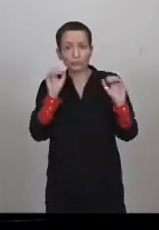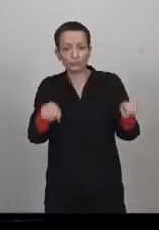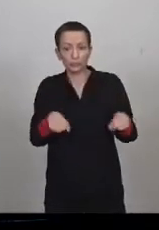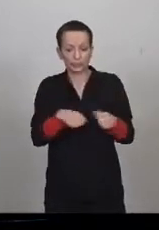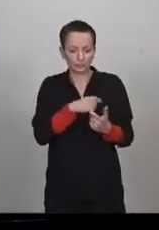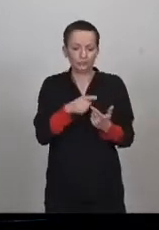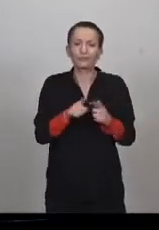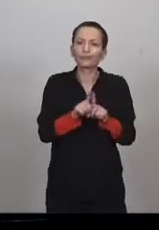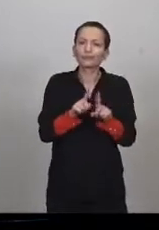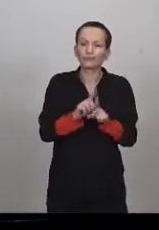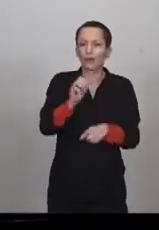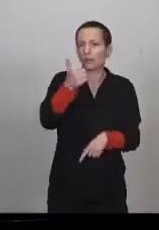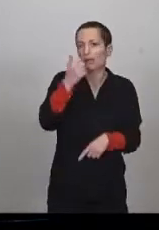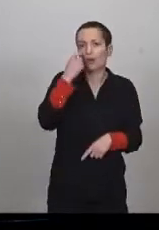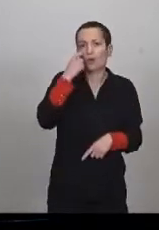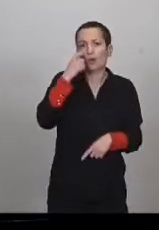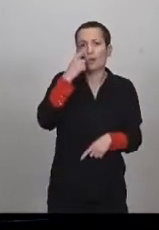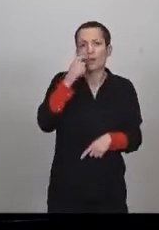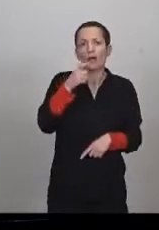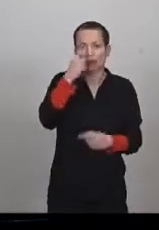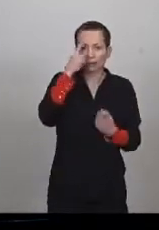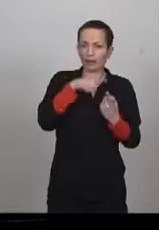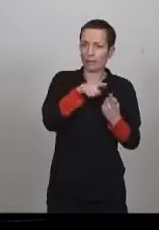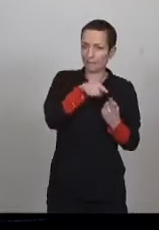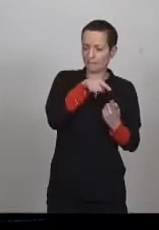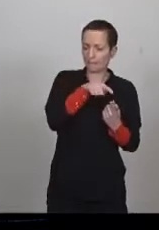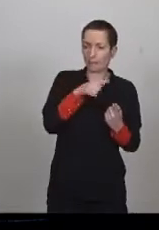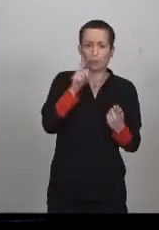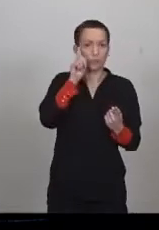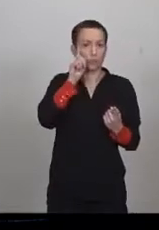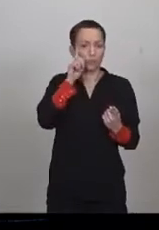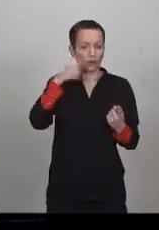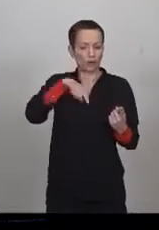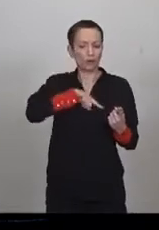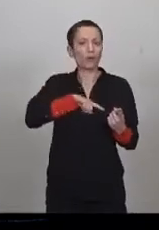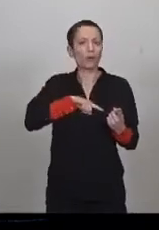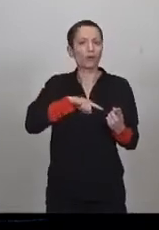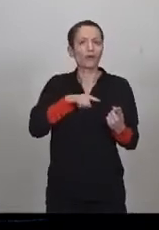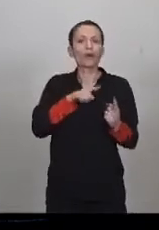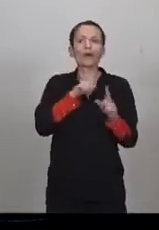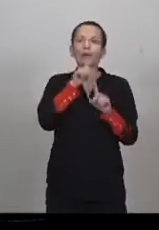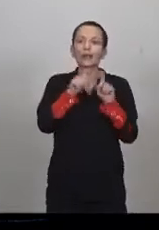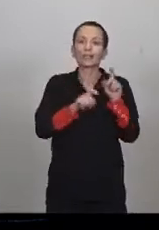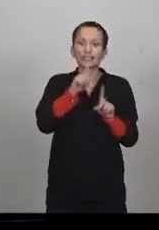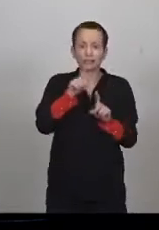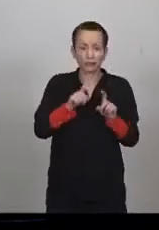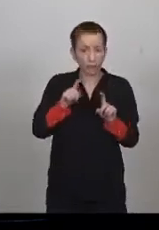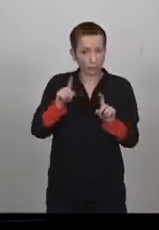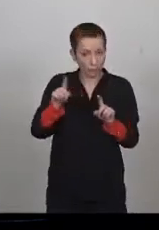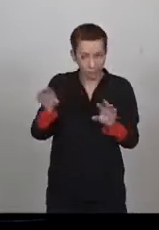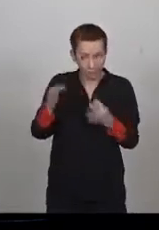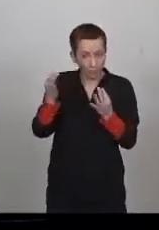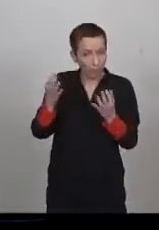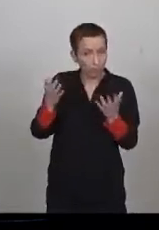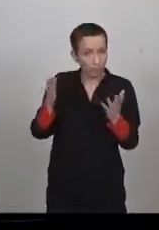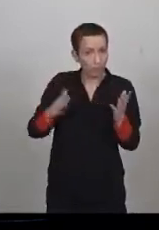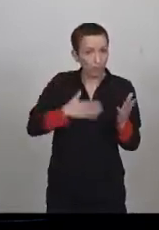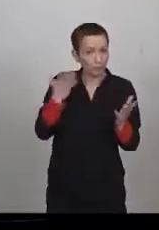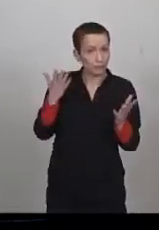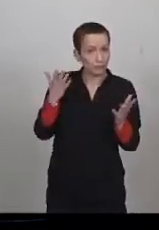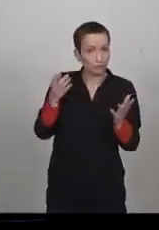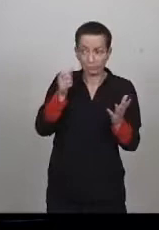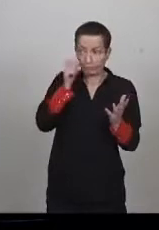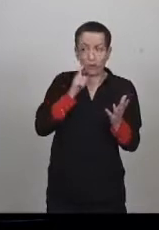Également une première remarque sur ce premier point, pour vous dire que nous avons découvert ce questionnaire par l'intermédiaire de parents d'élèves qui nous l'ont